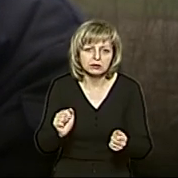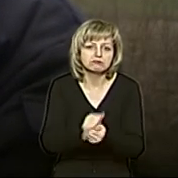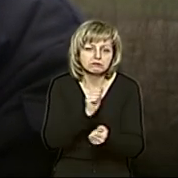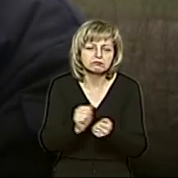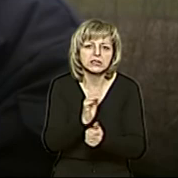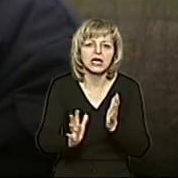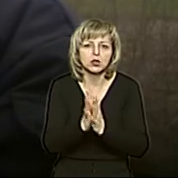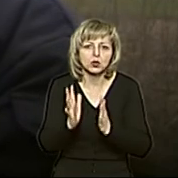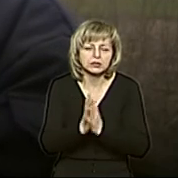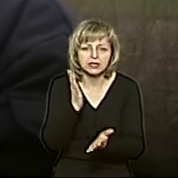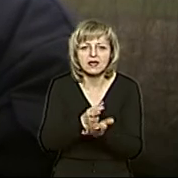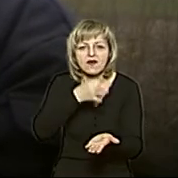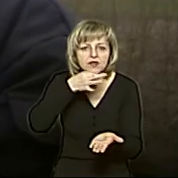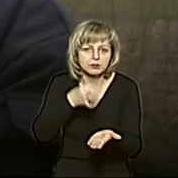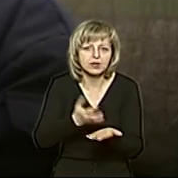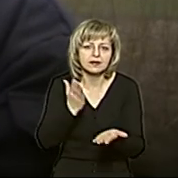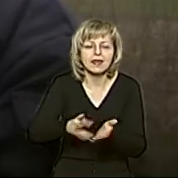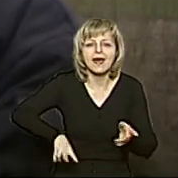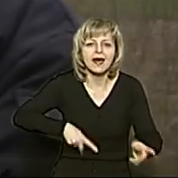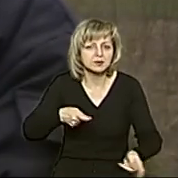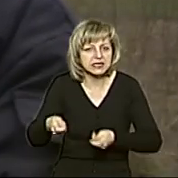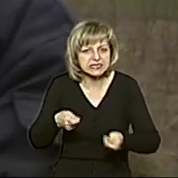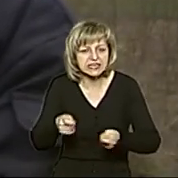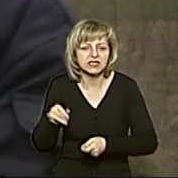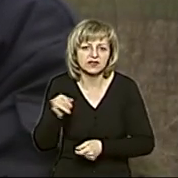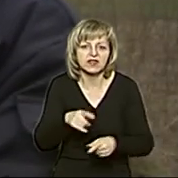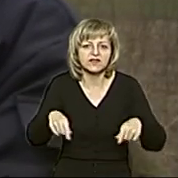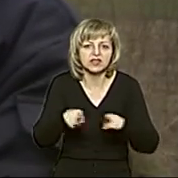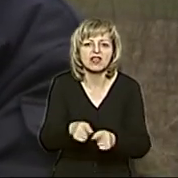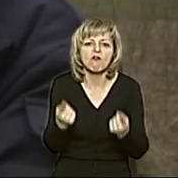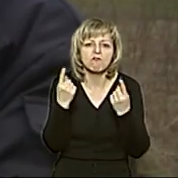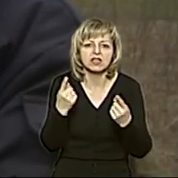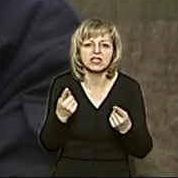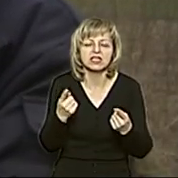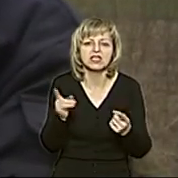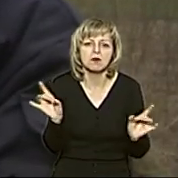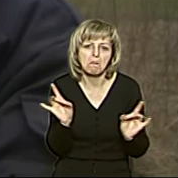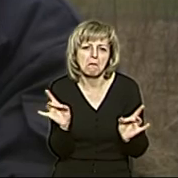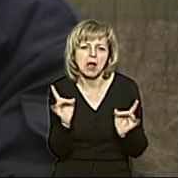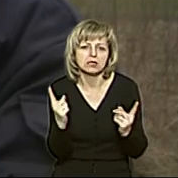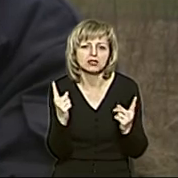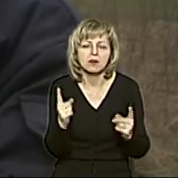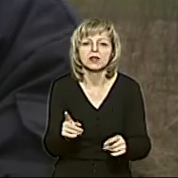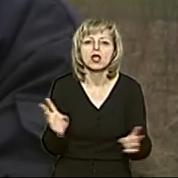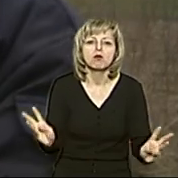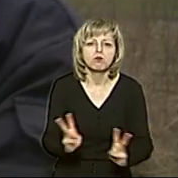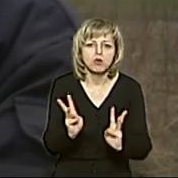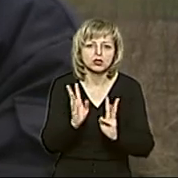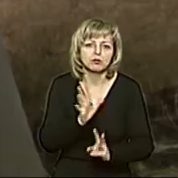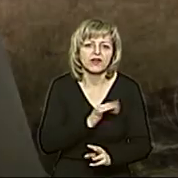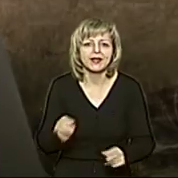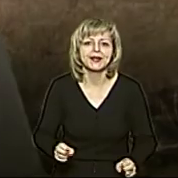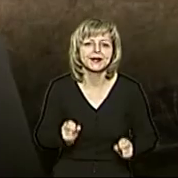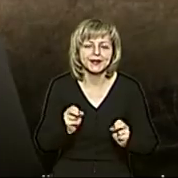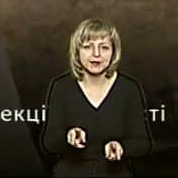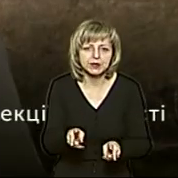є відповідальність. Вона є і адміністративна, і в таких великих масштабних пожежах вона буває і